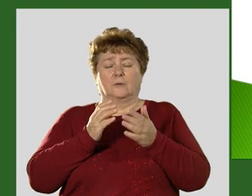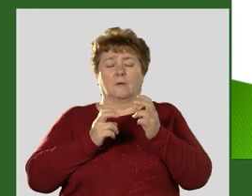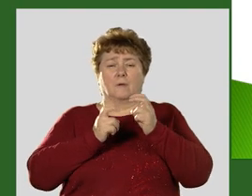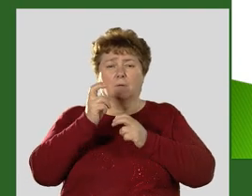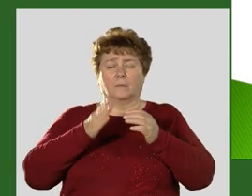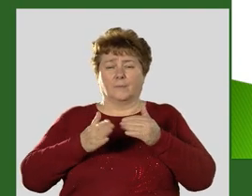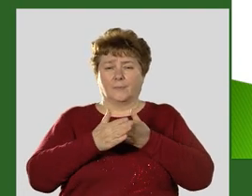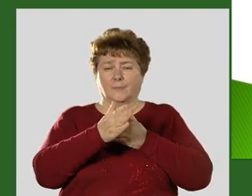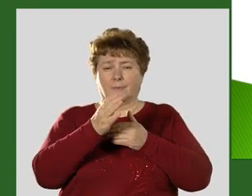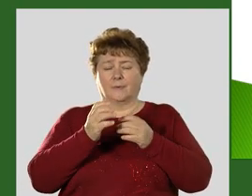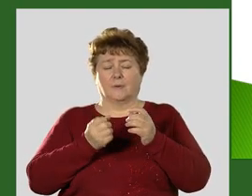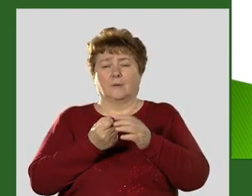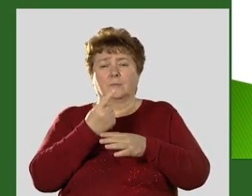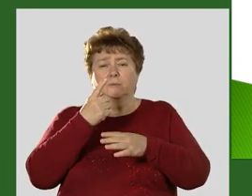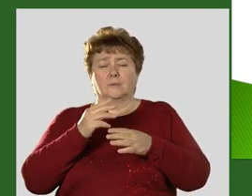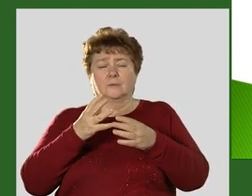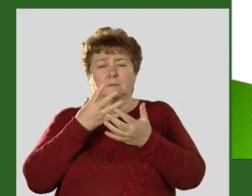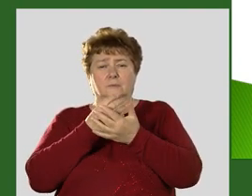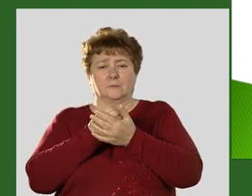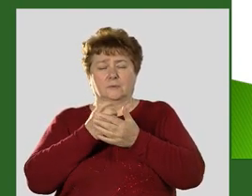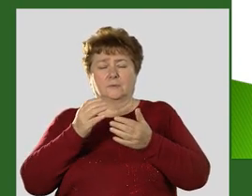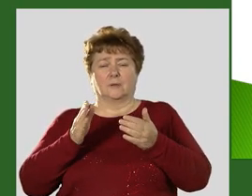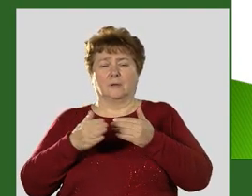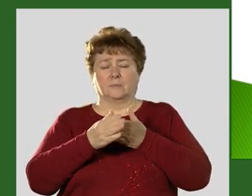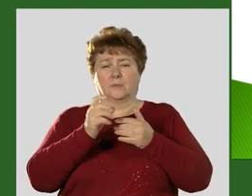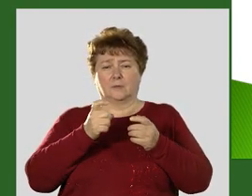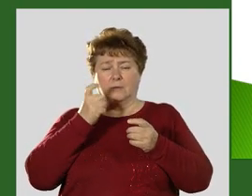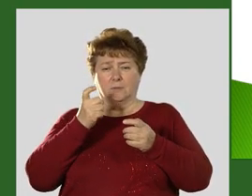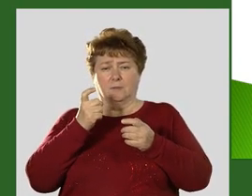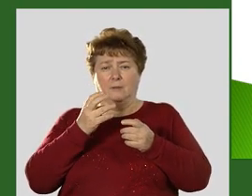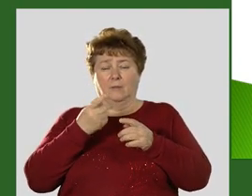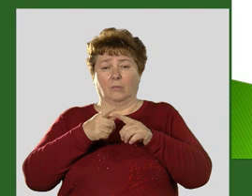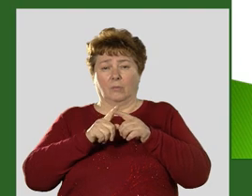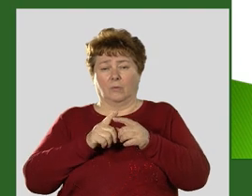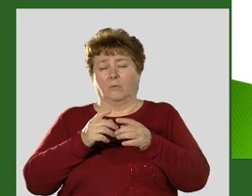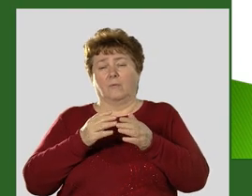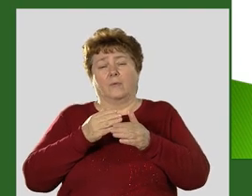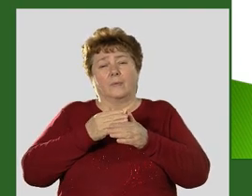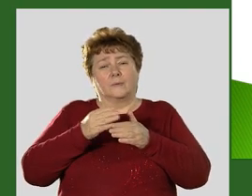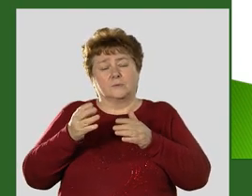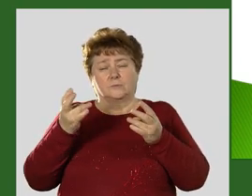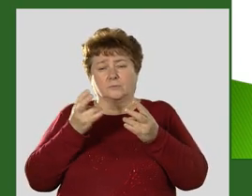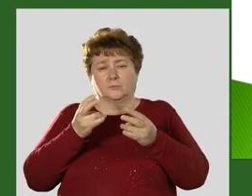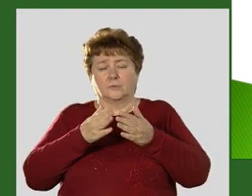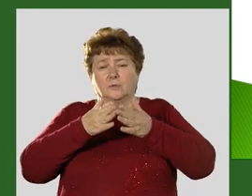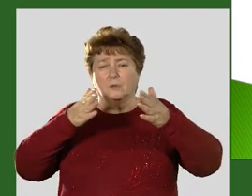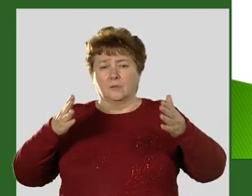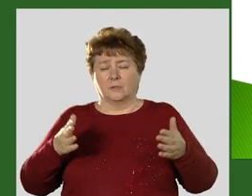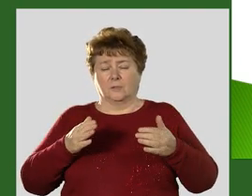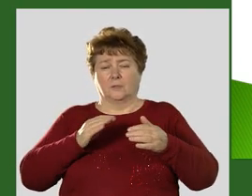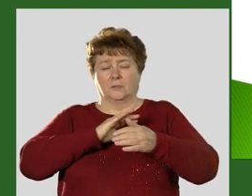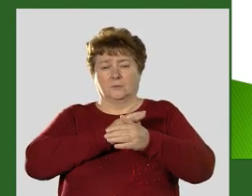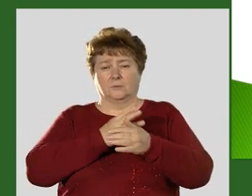рыбный комбинат, образованы частные рыбные хозяйства. Но эта отрасль нуждается не только в расширении